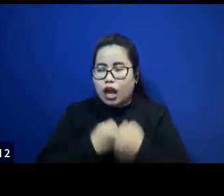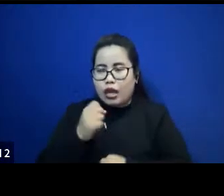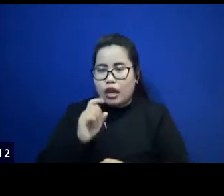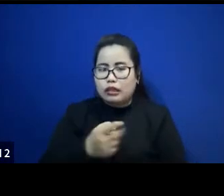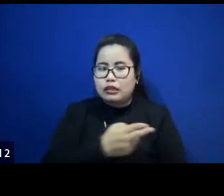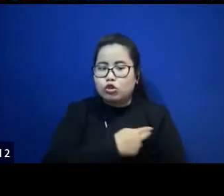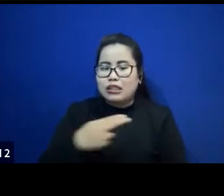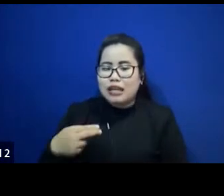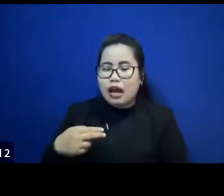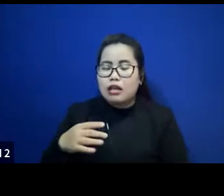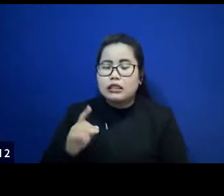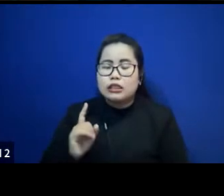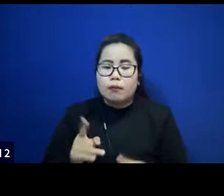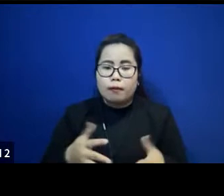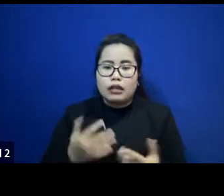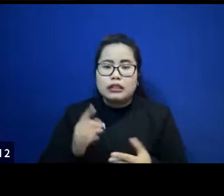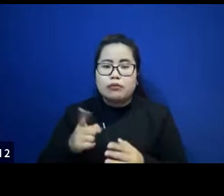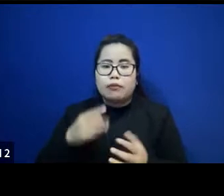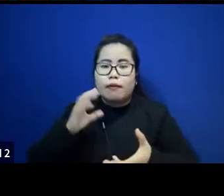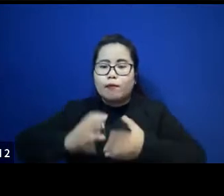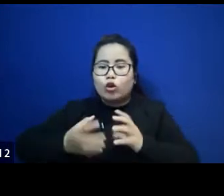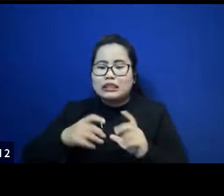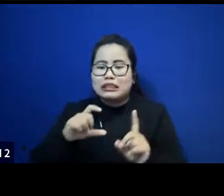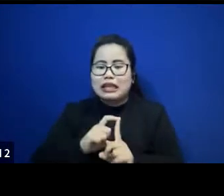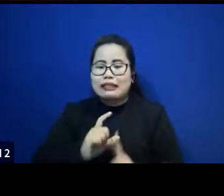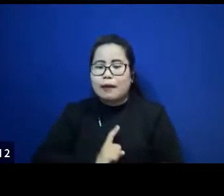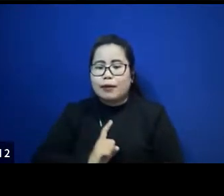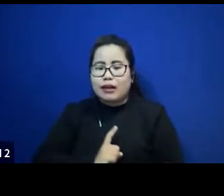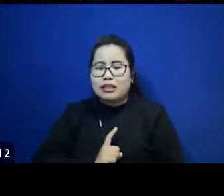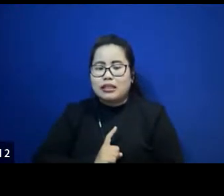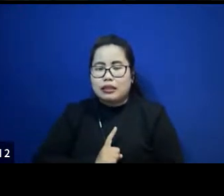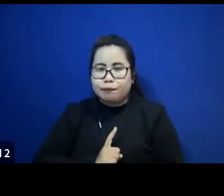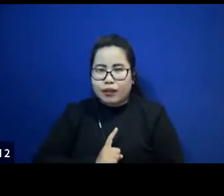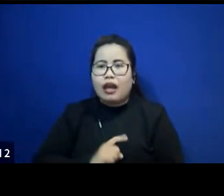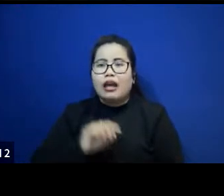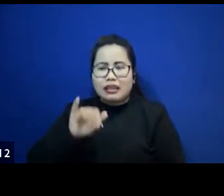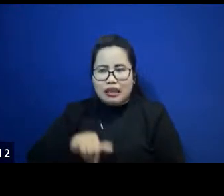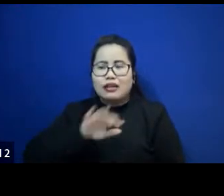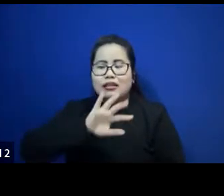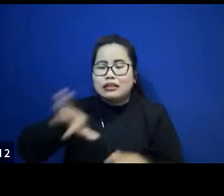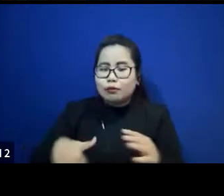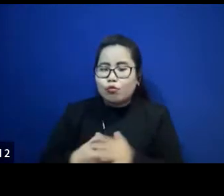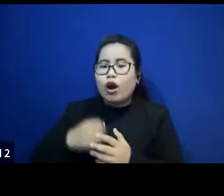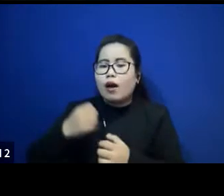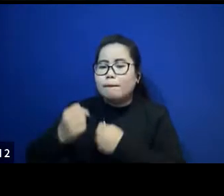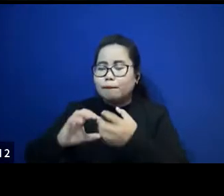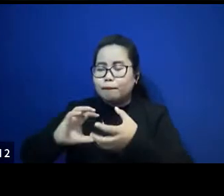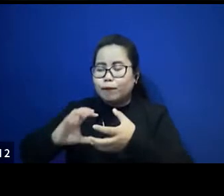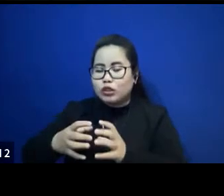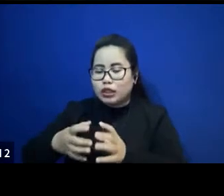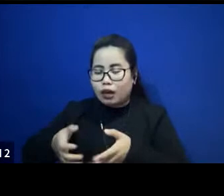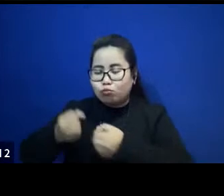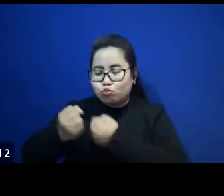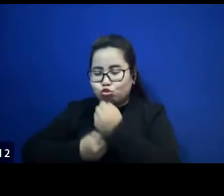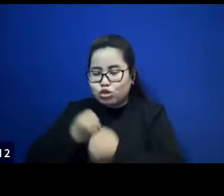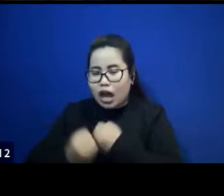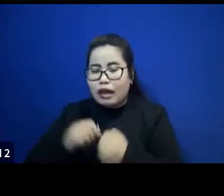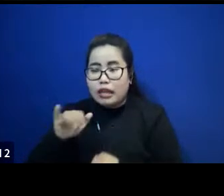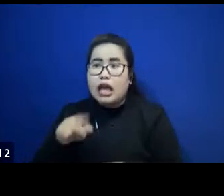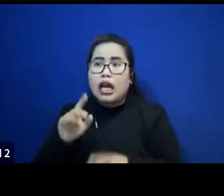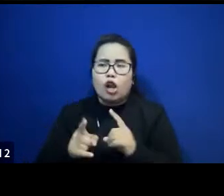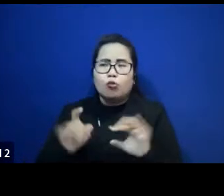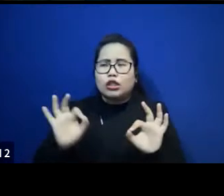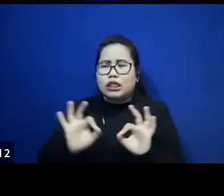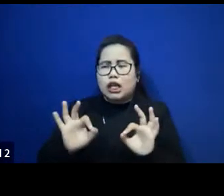yang memproses data pribadi yang artinya ia semua perusahaan rata-rata ya kan oleh enggak kalaupun mereka tidak